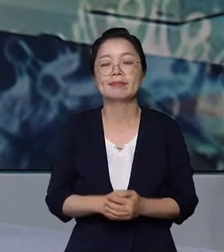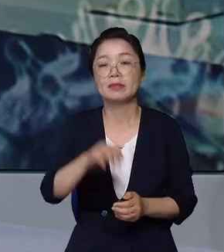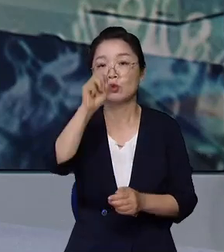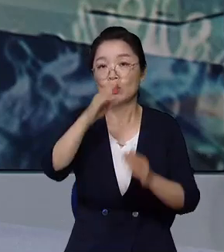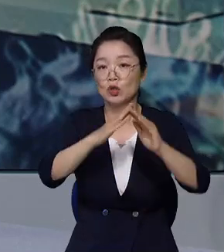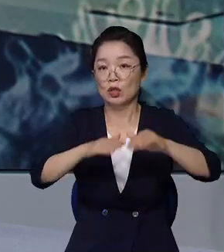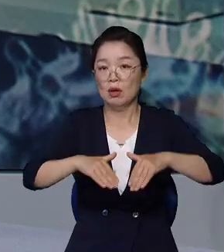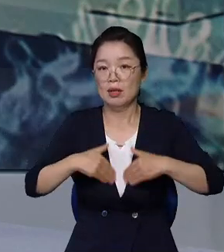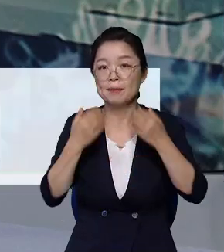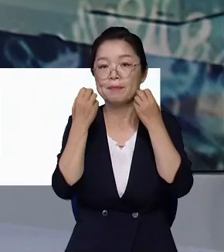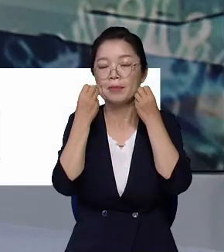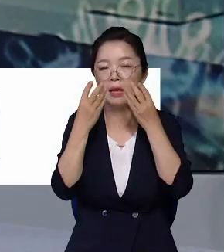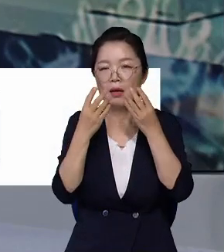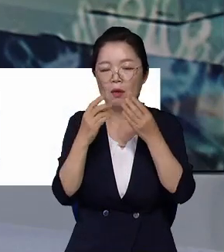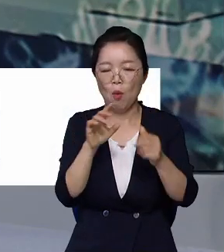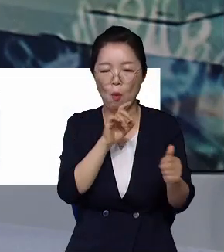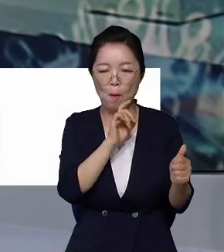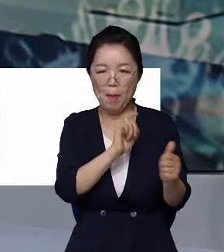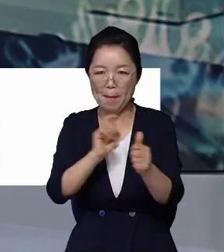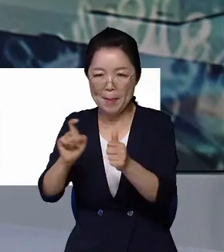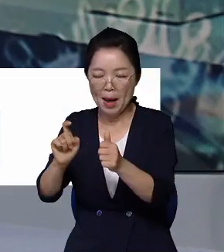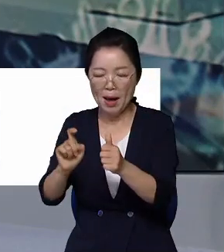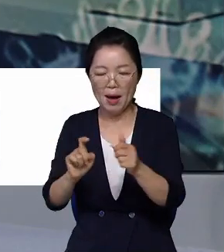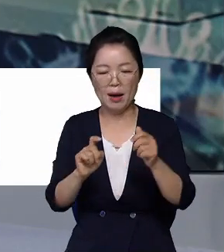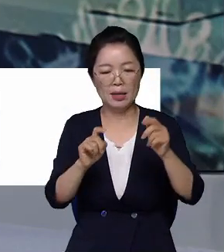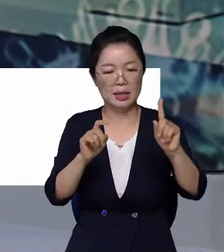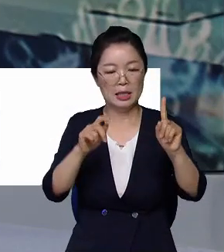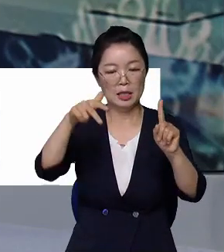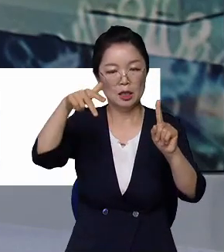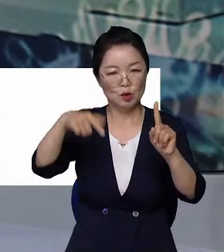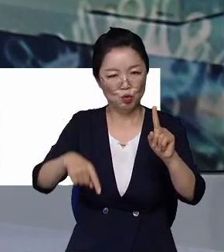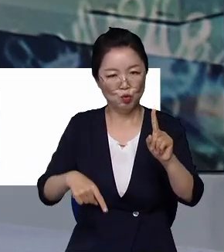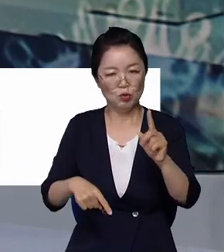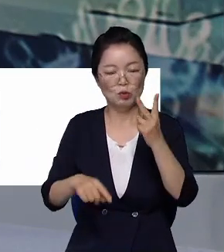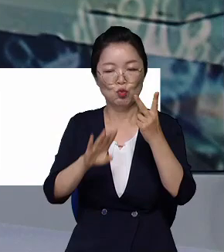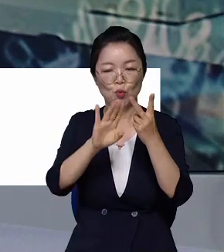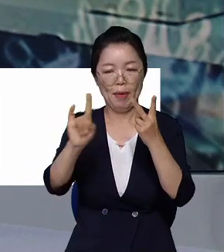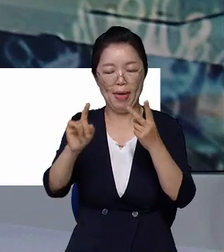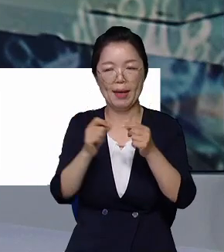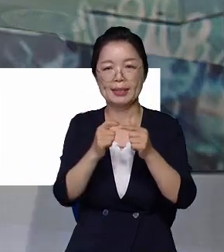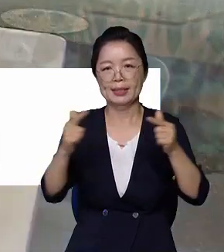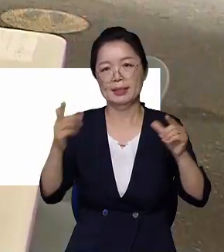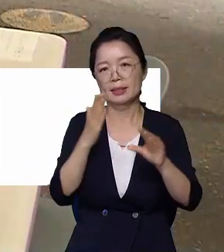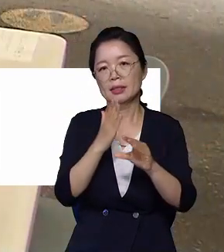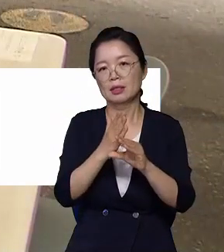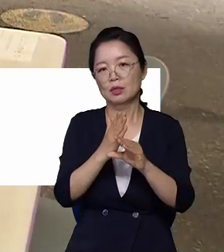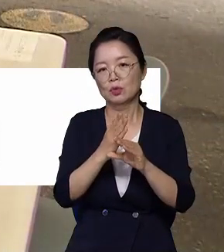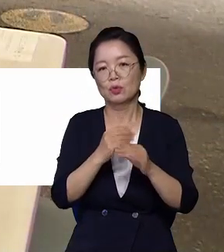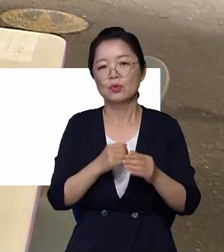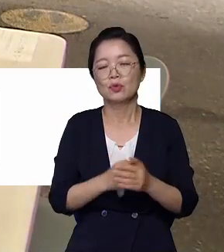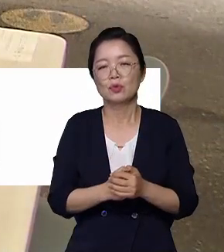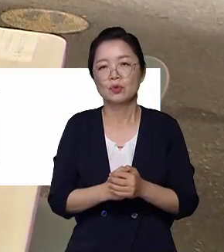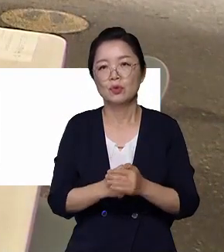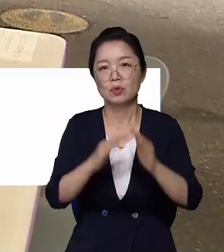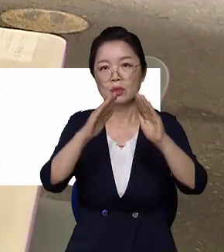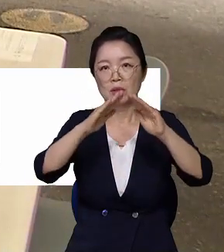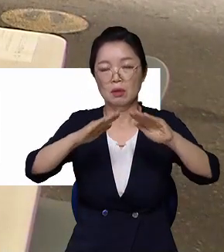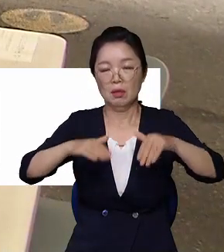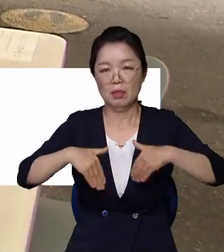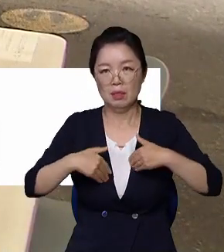광주 전남의 신규 확진자 수가 1주 단위로 2배가 되는 더블링을 기록했습니다. 광주광역시와